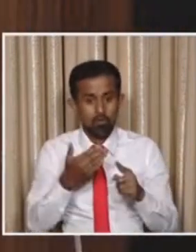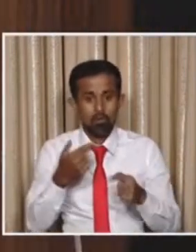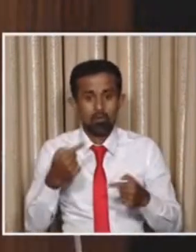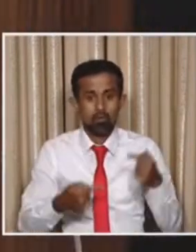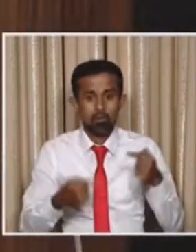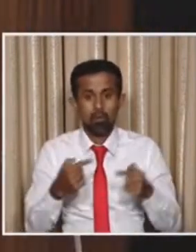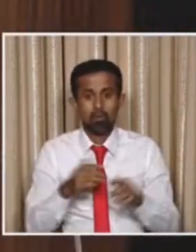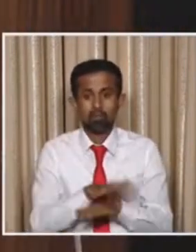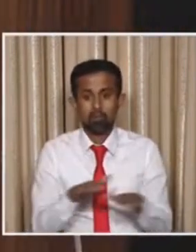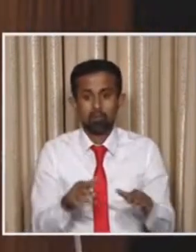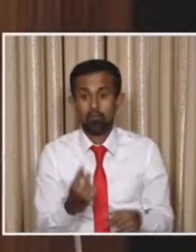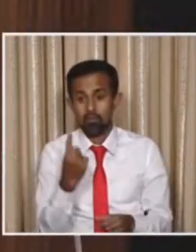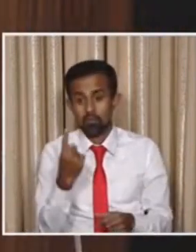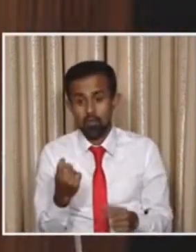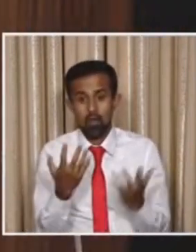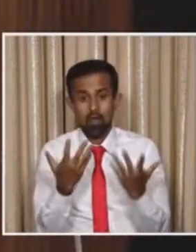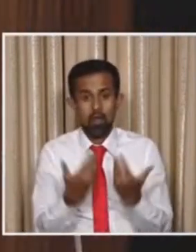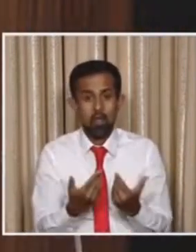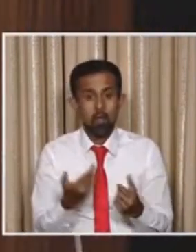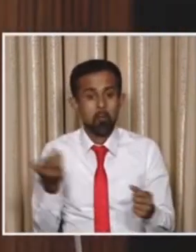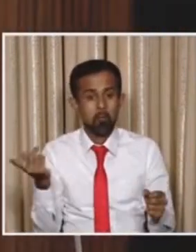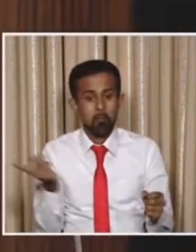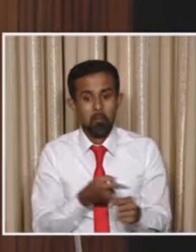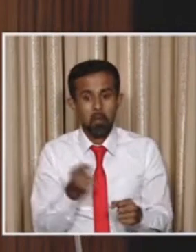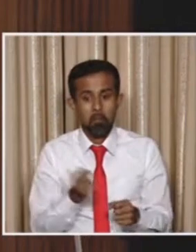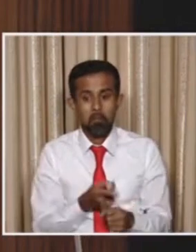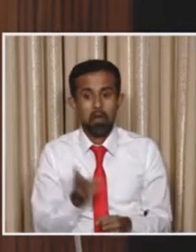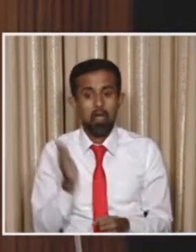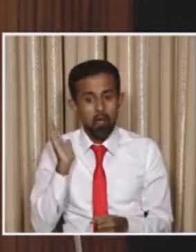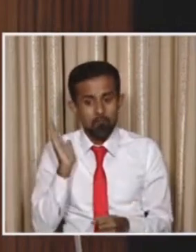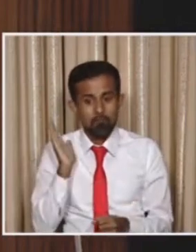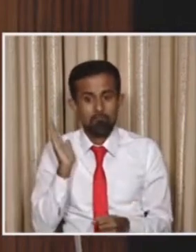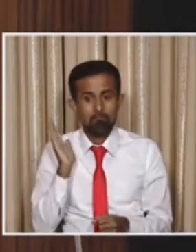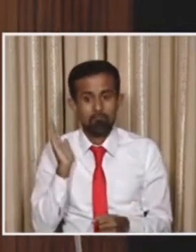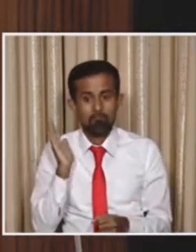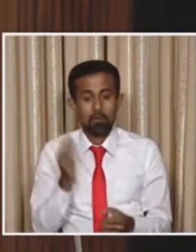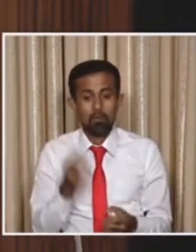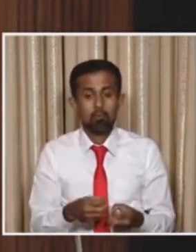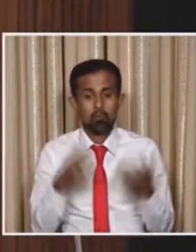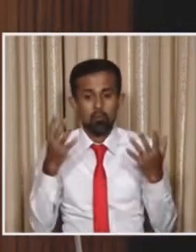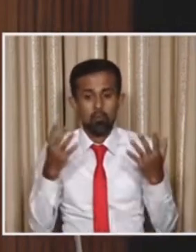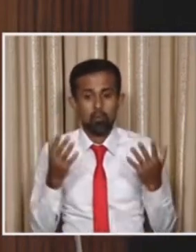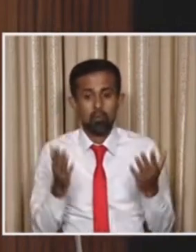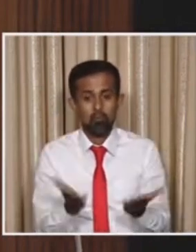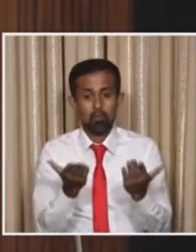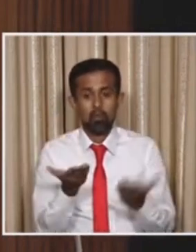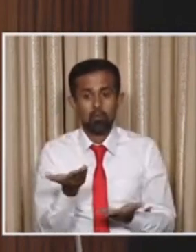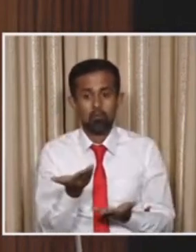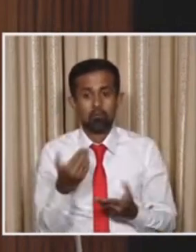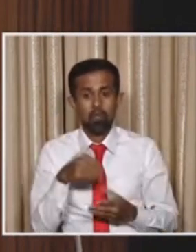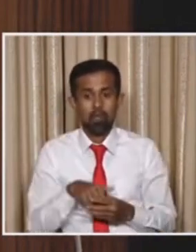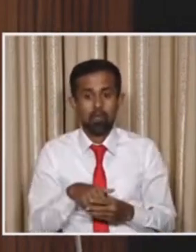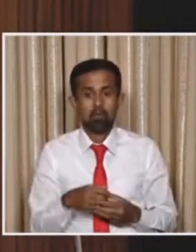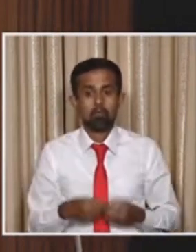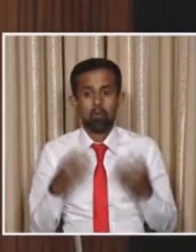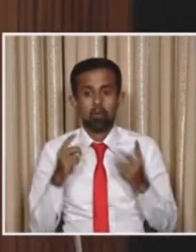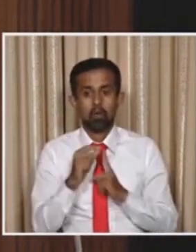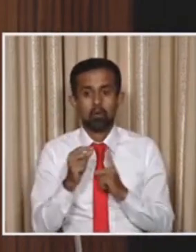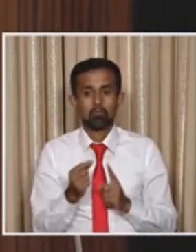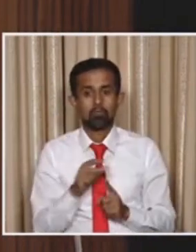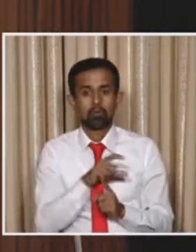දරුවන් දහස් ගාණක් අමුමමේ මිලේච්ච විදියට මරණකොට ඒ බෝම්බ වදින්න ඕනේ අය මේක ඇවිල්ලා විනාශ කරනවා මේ පාර්ලිමේන්තු